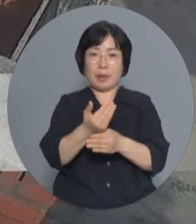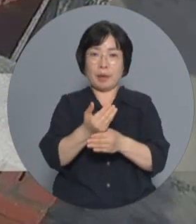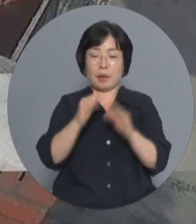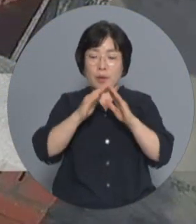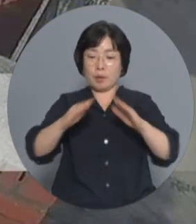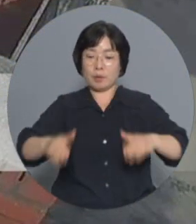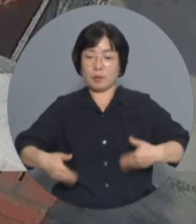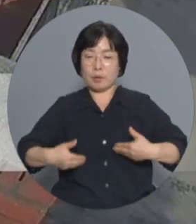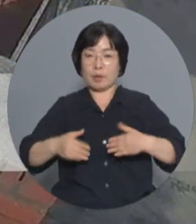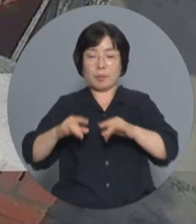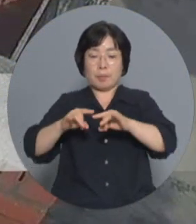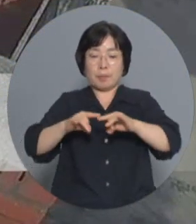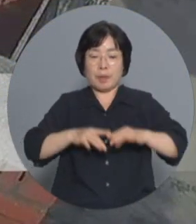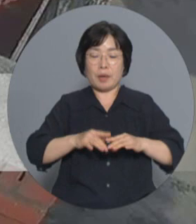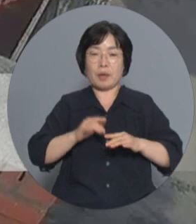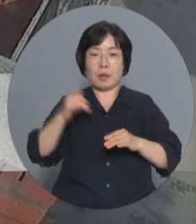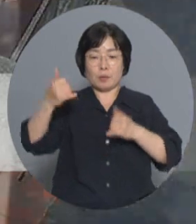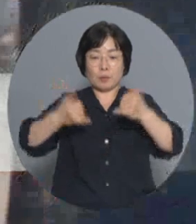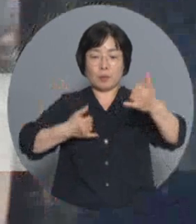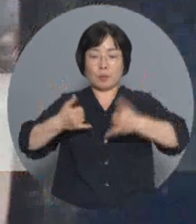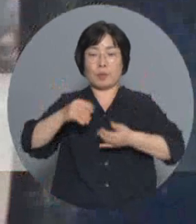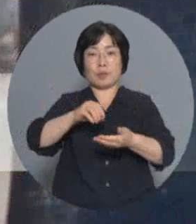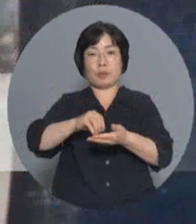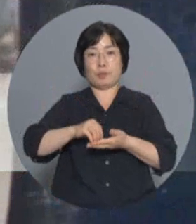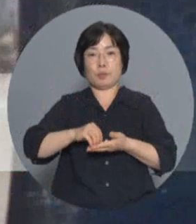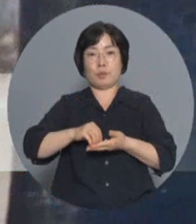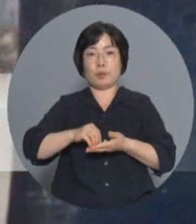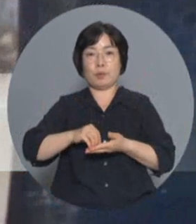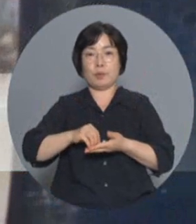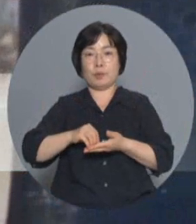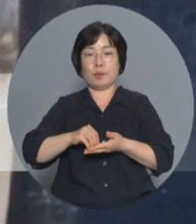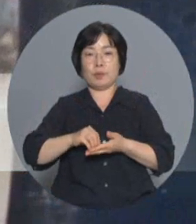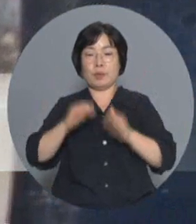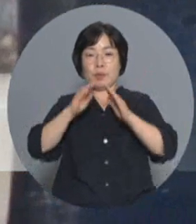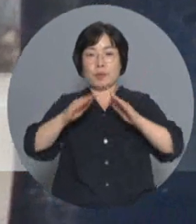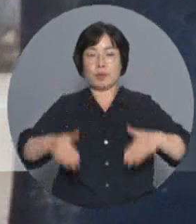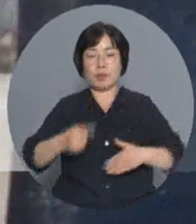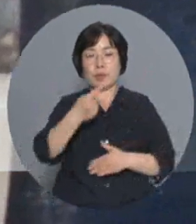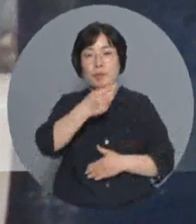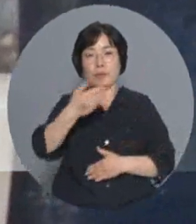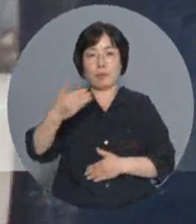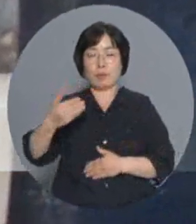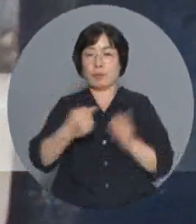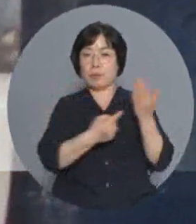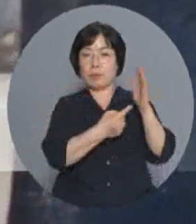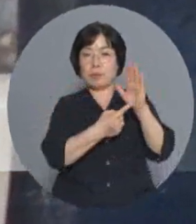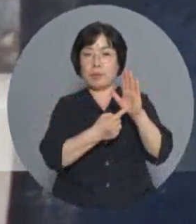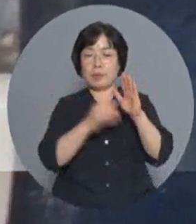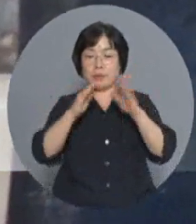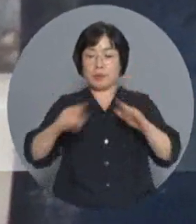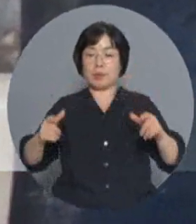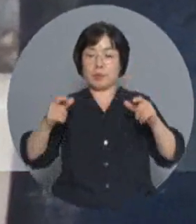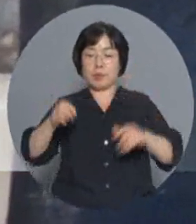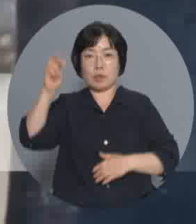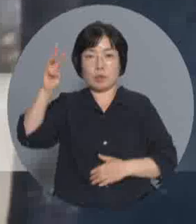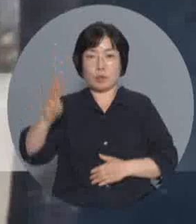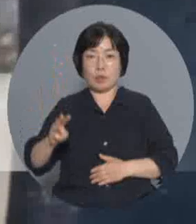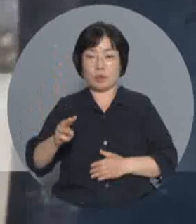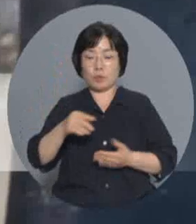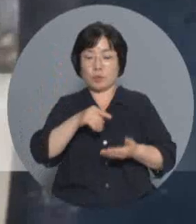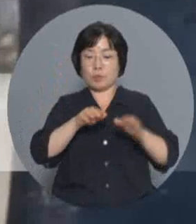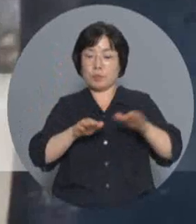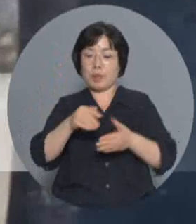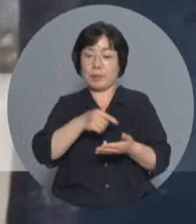전남에 지진 관련 신고가 접수됐습니다 전남 소방본부 등에 따르면 전남과 광주 지역 지진